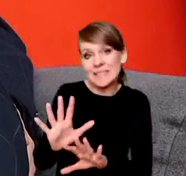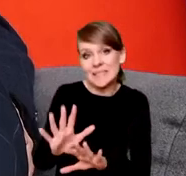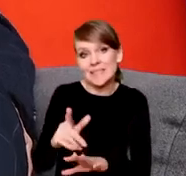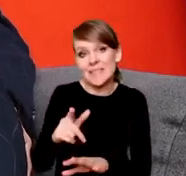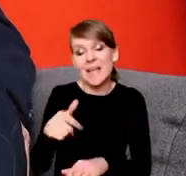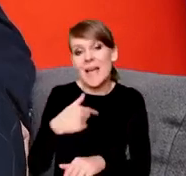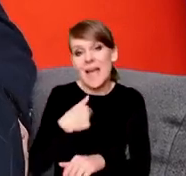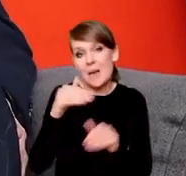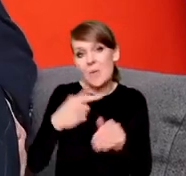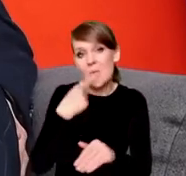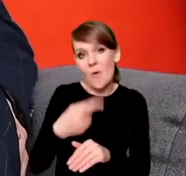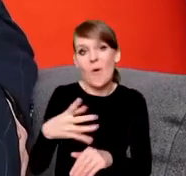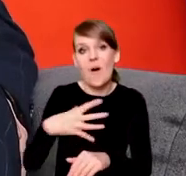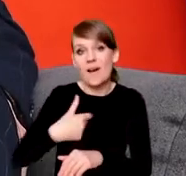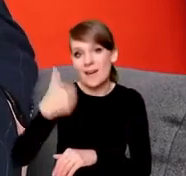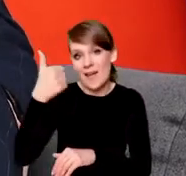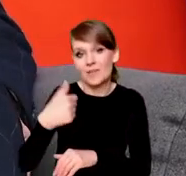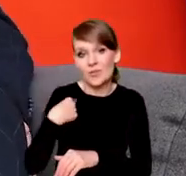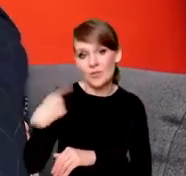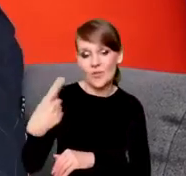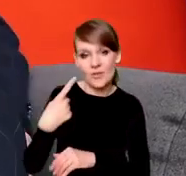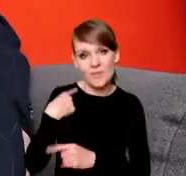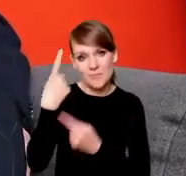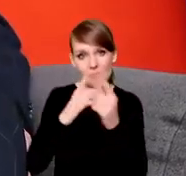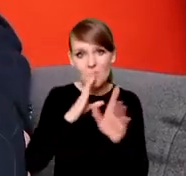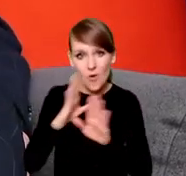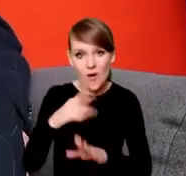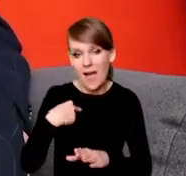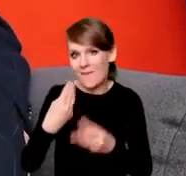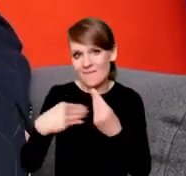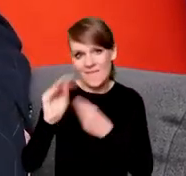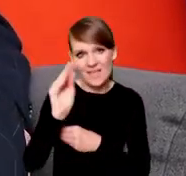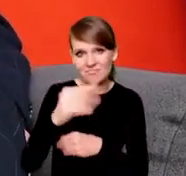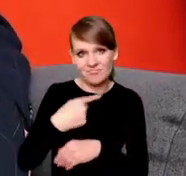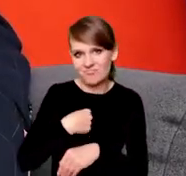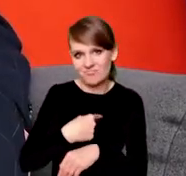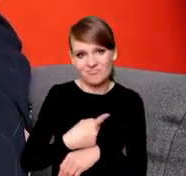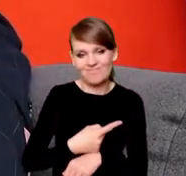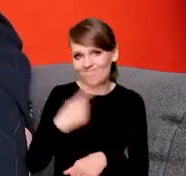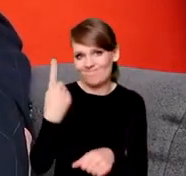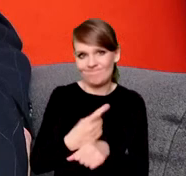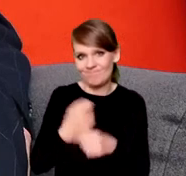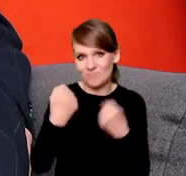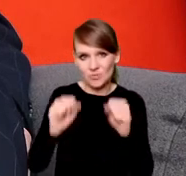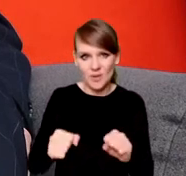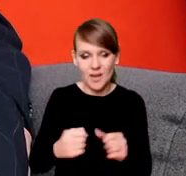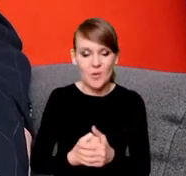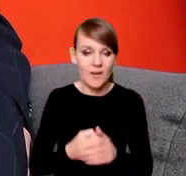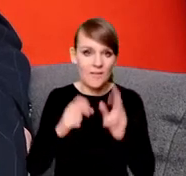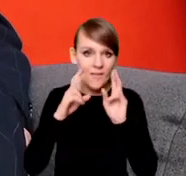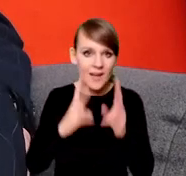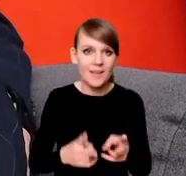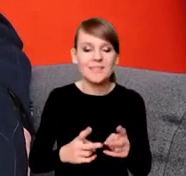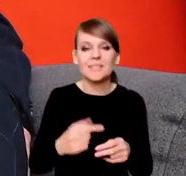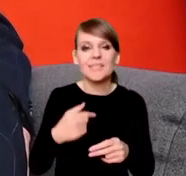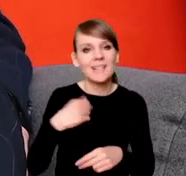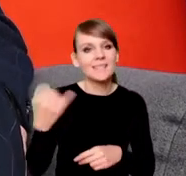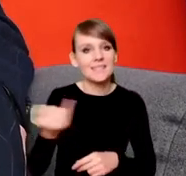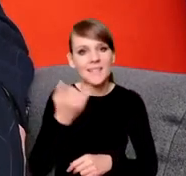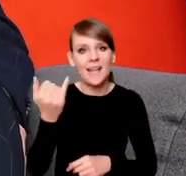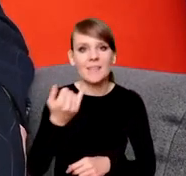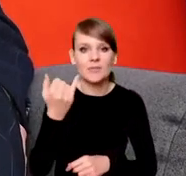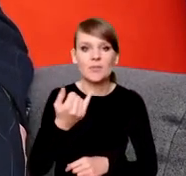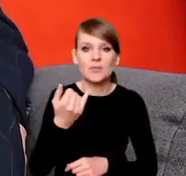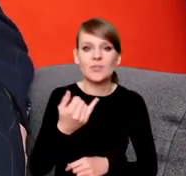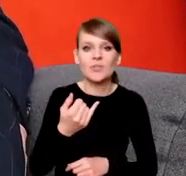będę w niej bardziej radykalny i śmiały nawet, że rzeczywiście zawsze bliżej było mi w tego typu